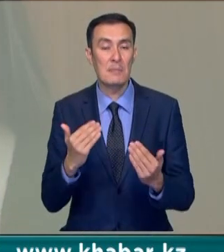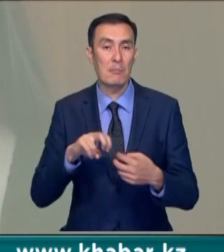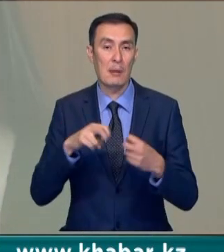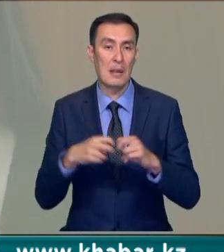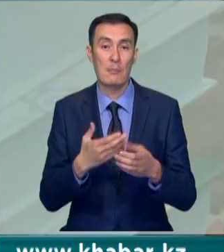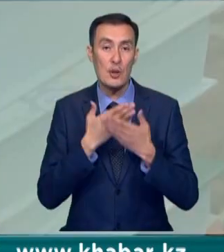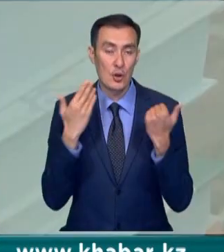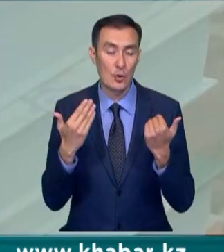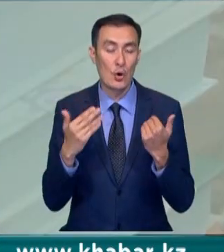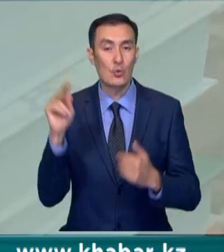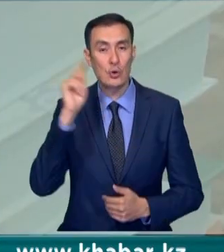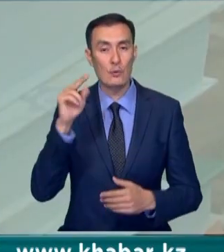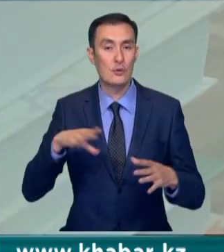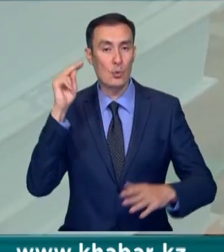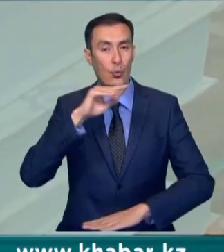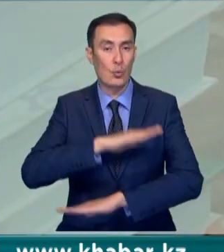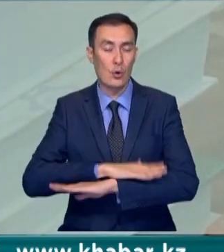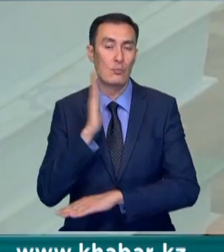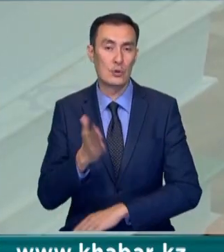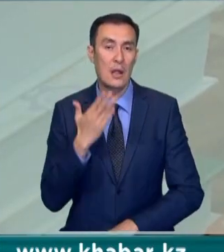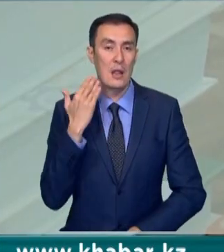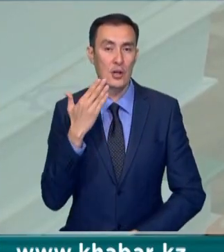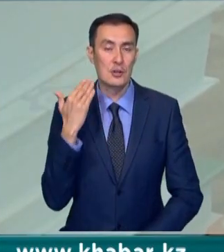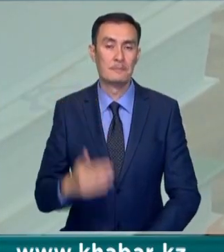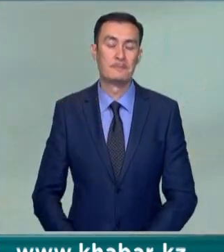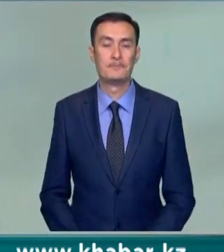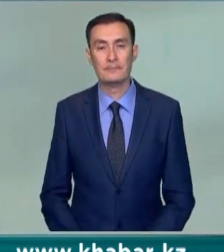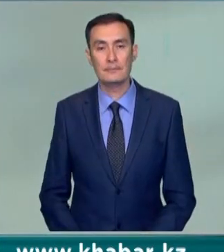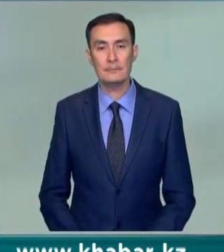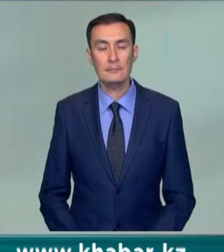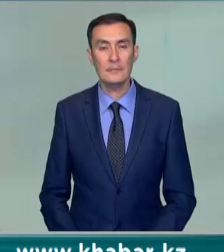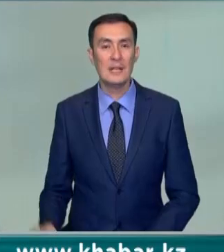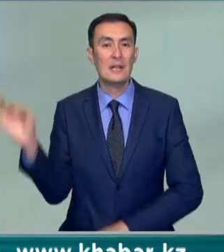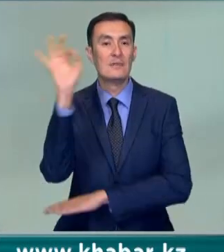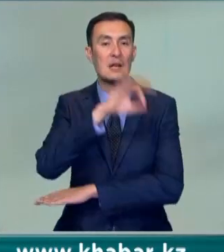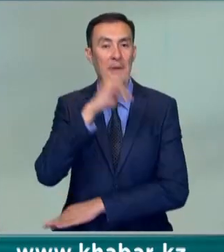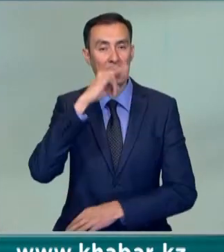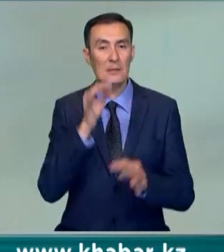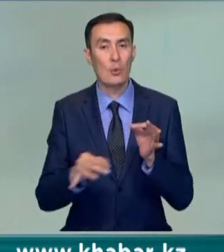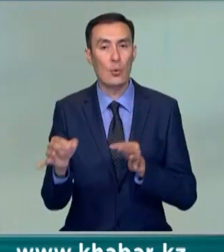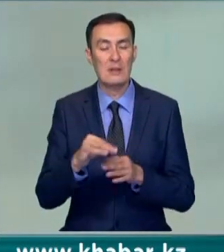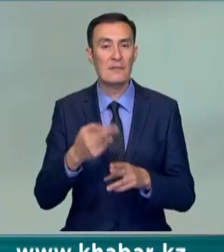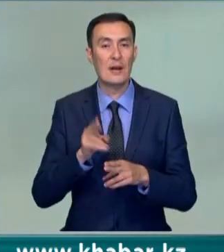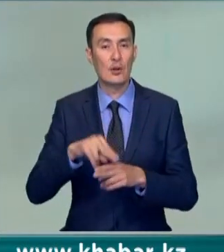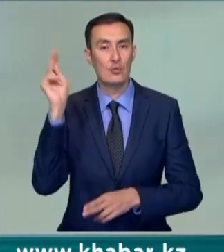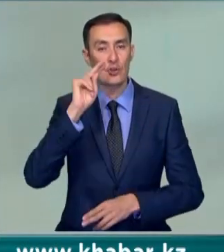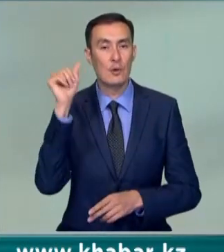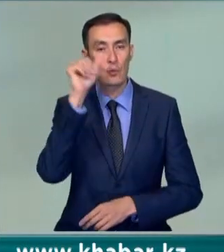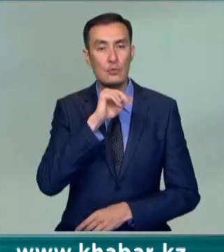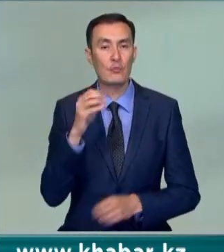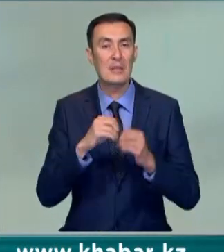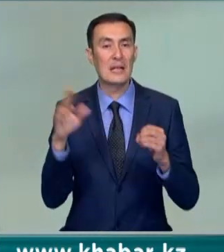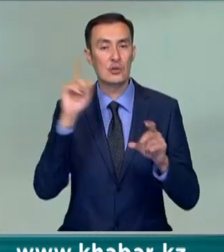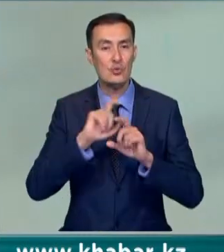проблема снята. Готовиться к урокам однозначно станет легче. В Западно-Казахстанской области в этом учебном году в